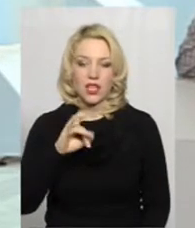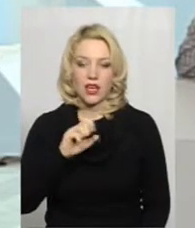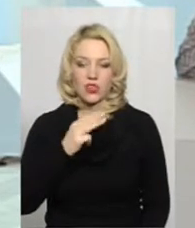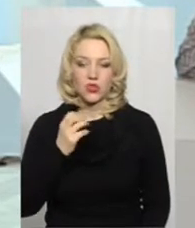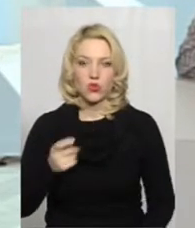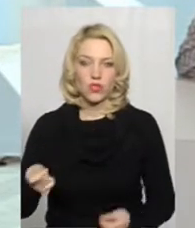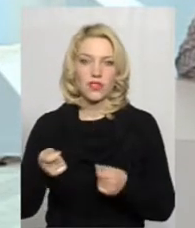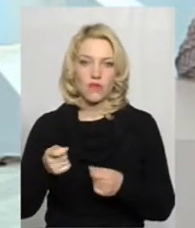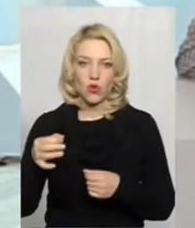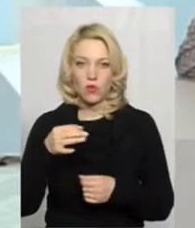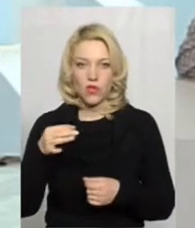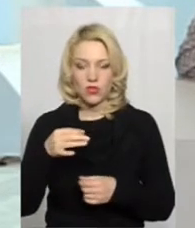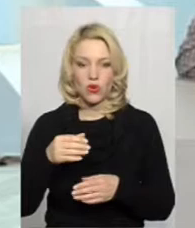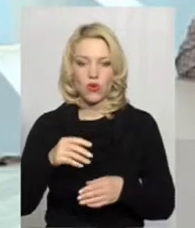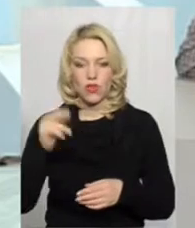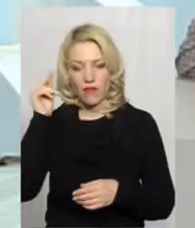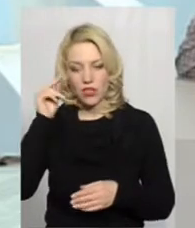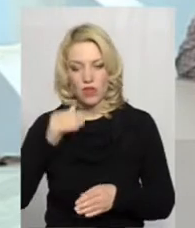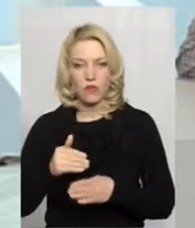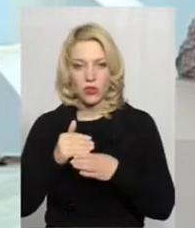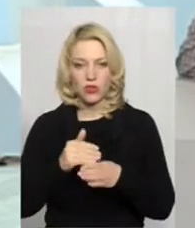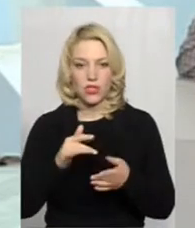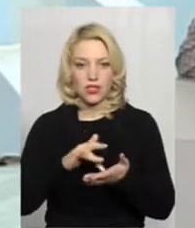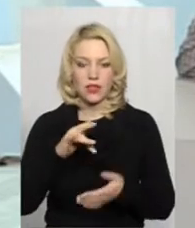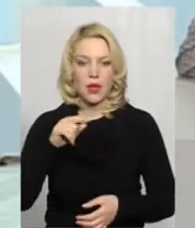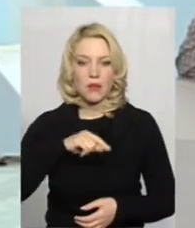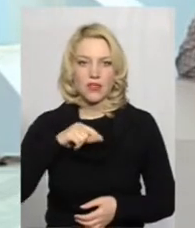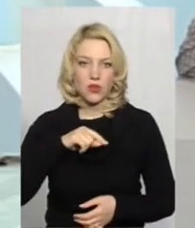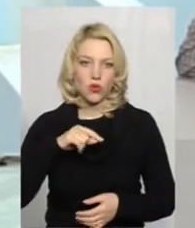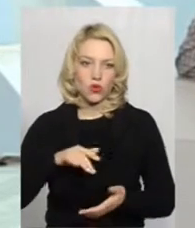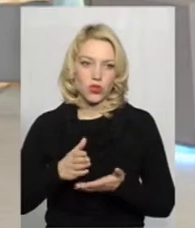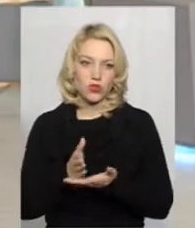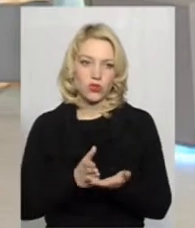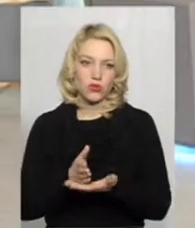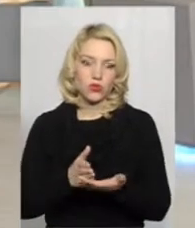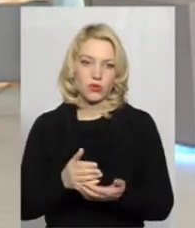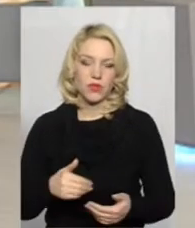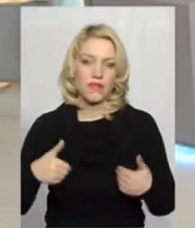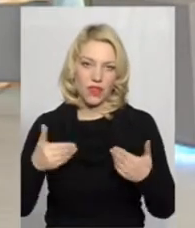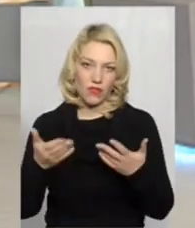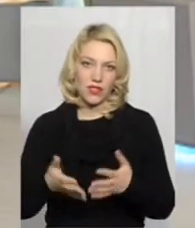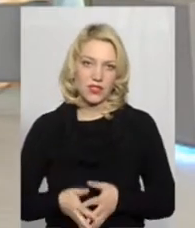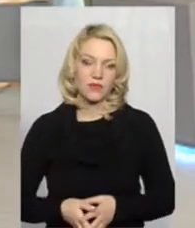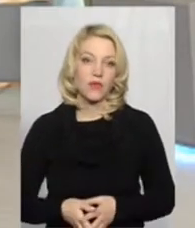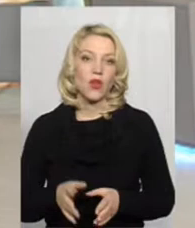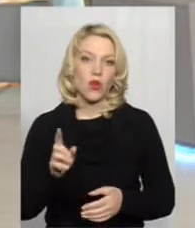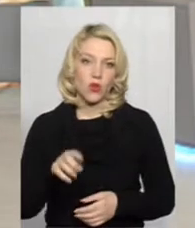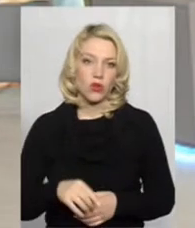завідувачка обласного навчально-методичного центру психологічної служби. Вітаю вас, пані Жанно. Дякую.